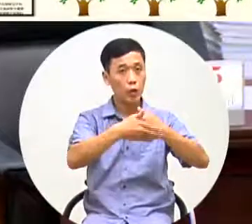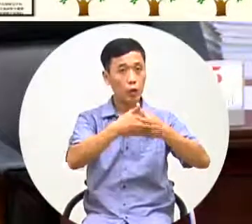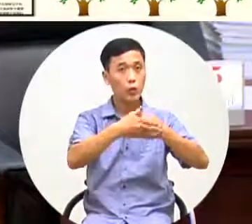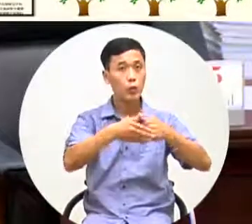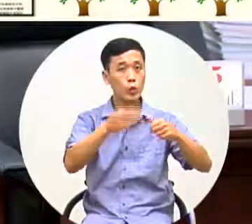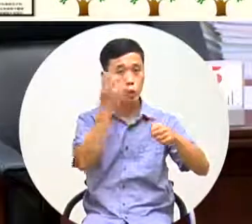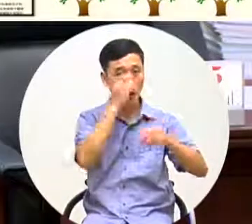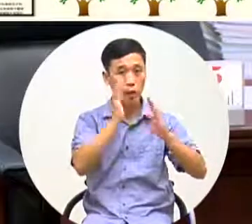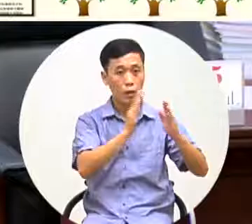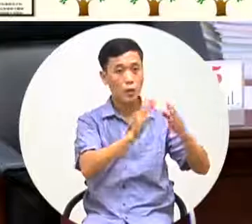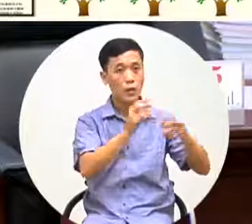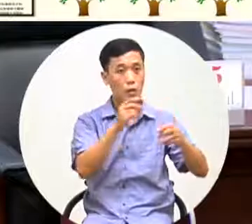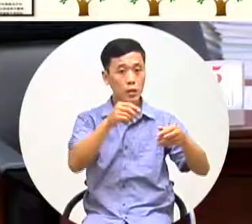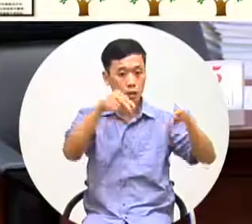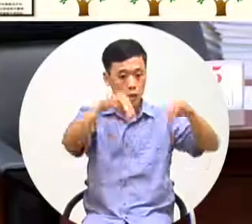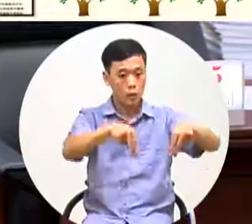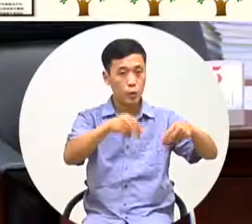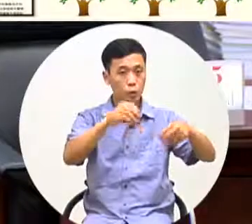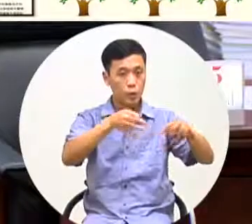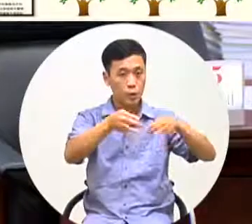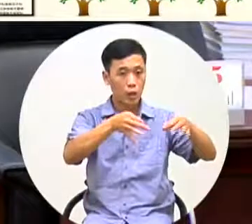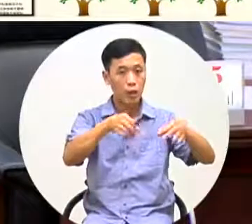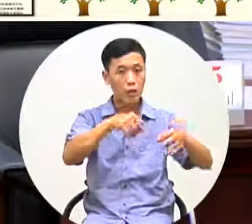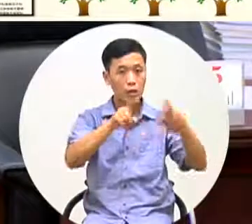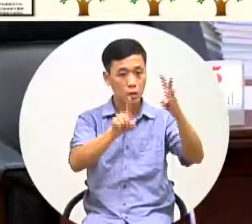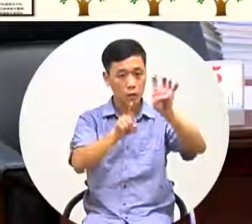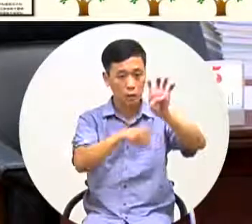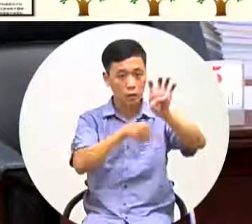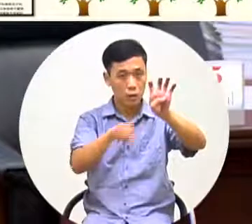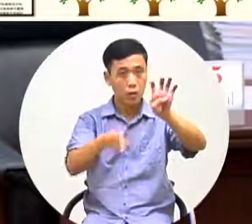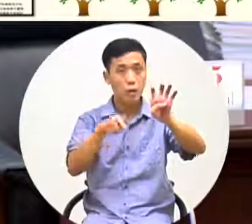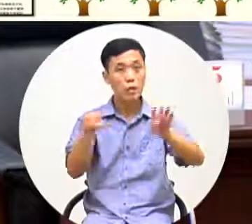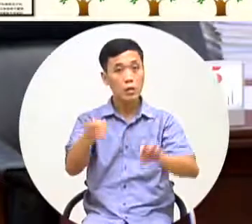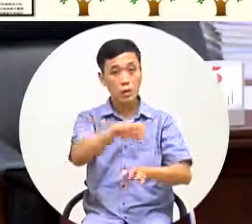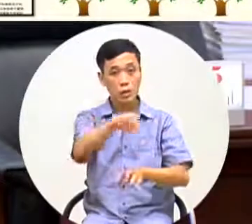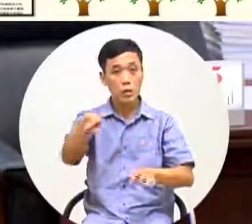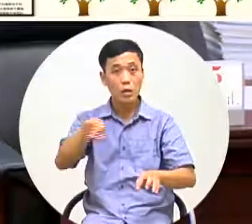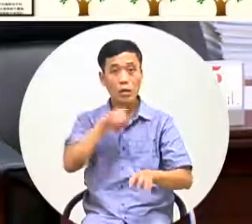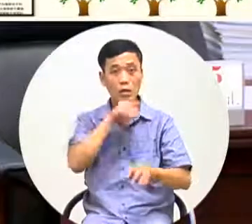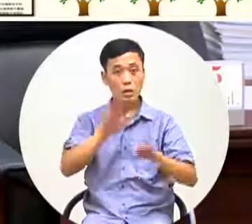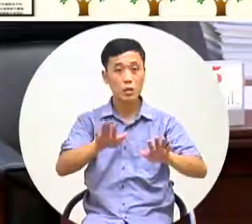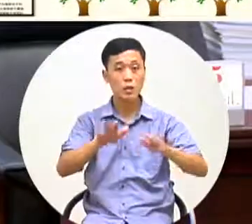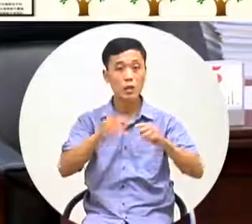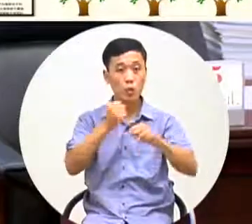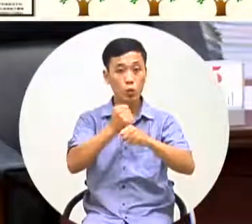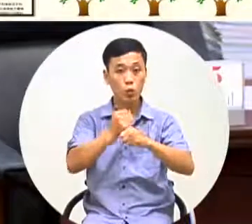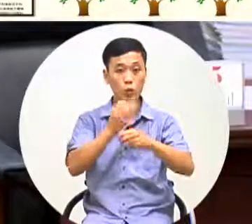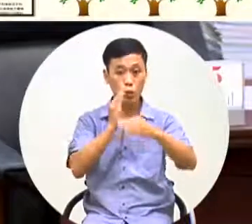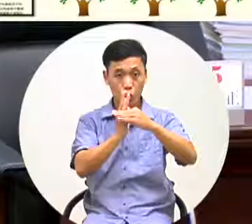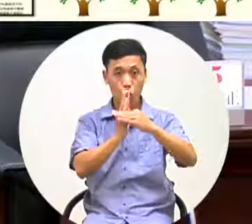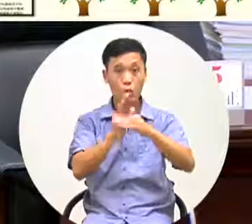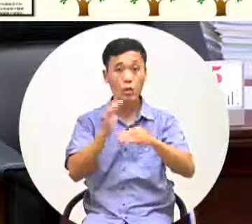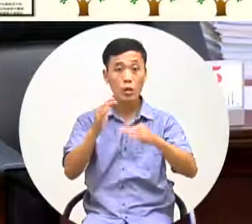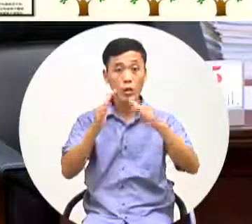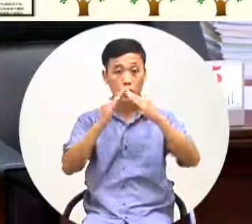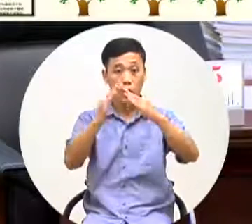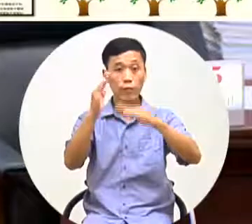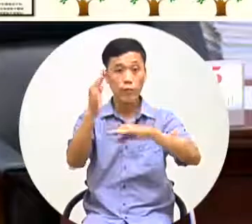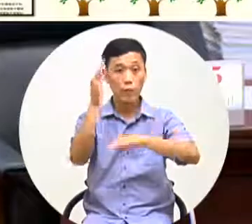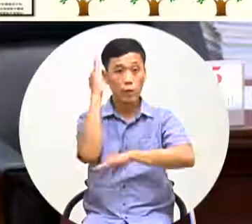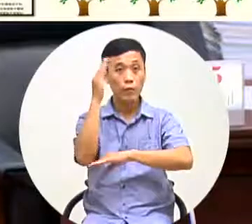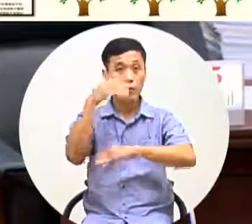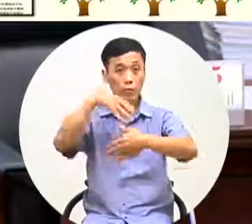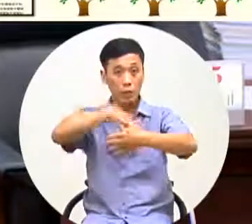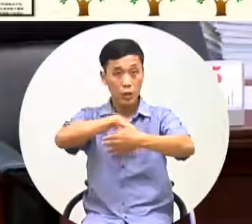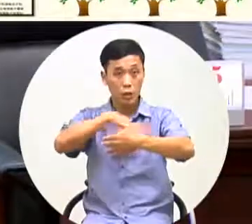表示就是说这些人事实上现在都在线上的嘛，都是在线上，不是在政府单位，就是现在在协助我们在外